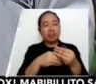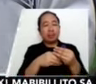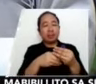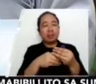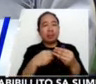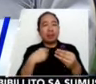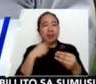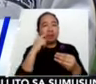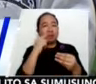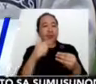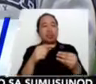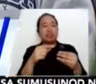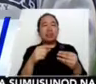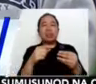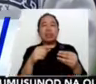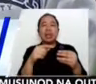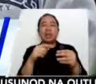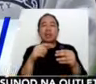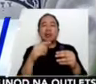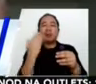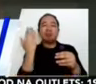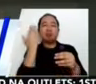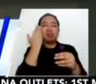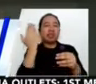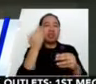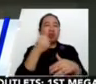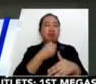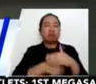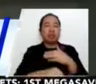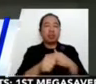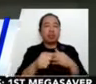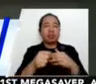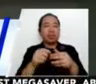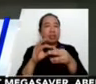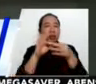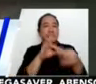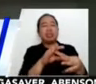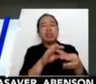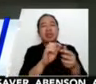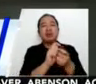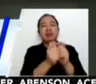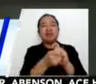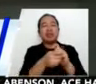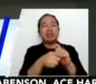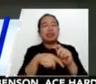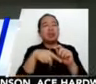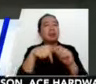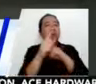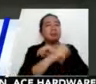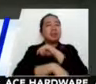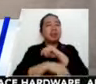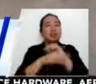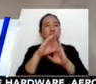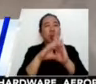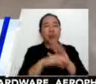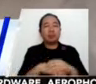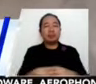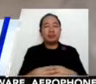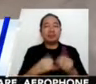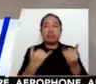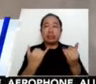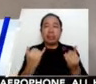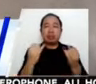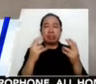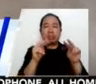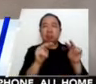birth under the revised penal code. Ayon sa NBI, marami raw na monitor na bentahan online ng mga sanggol na pinapalabas